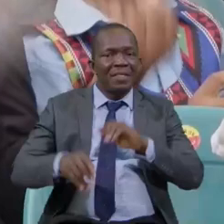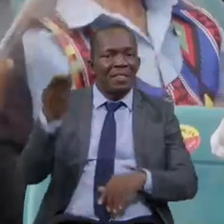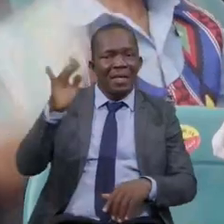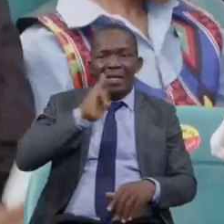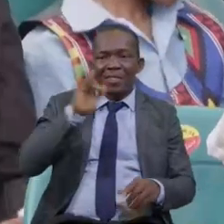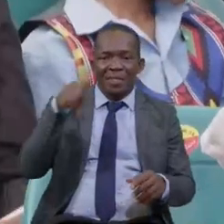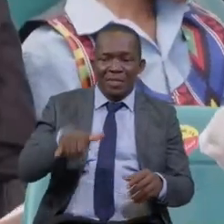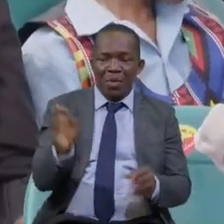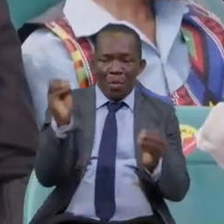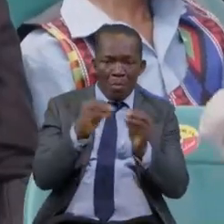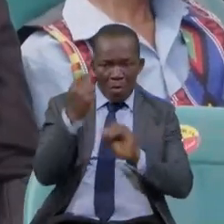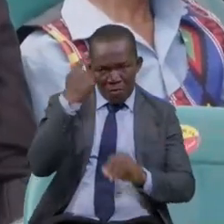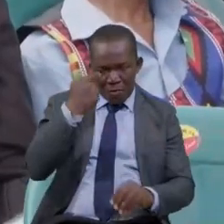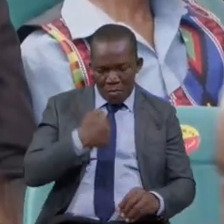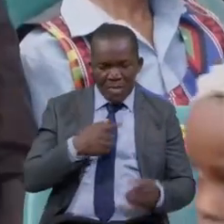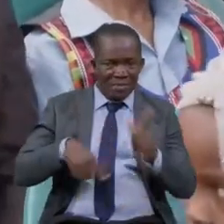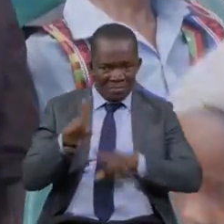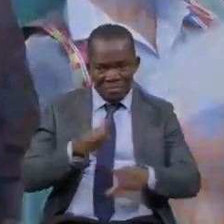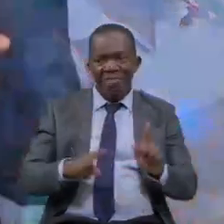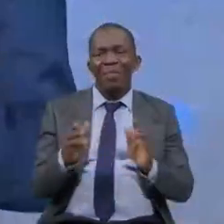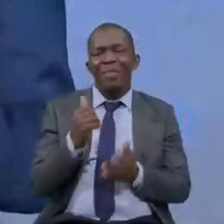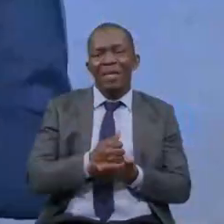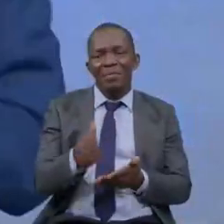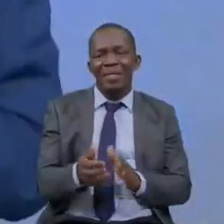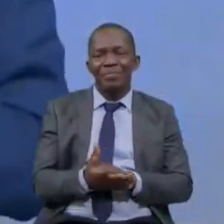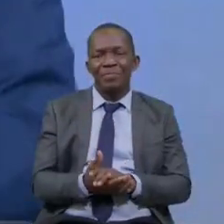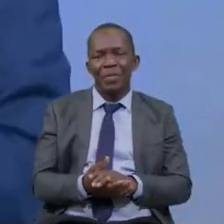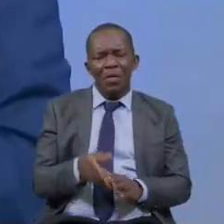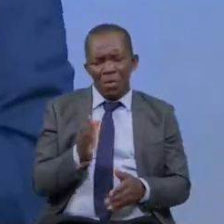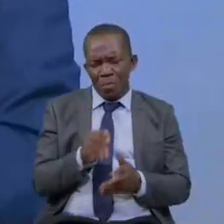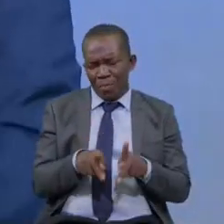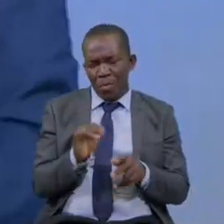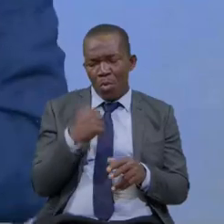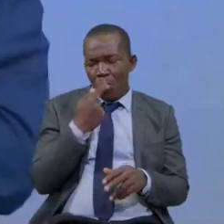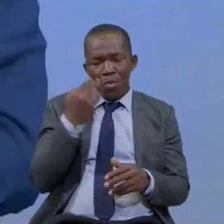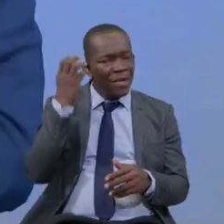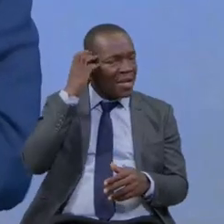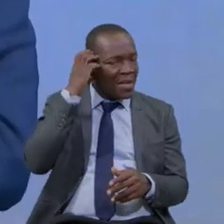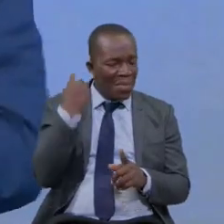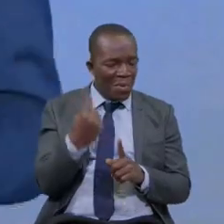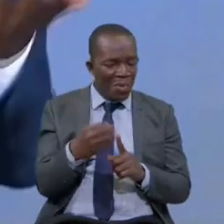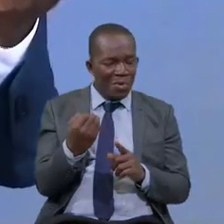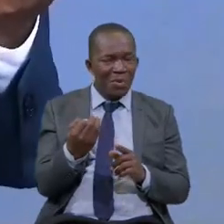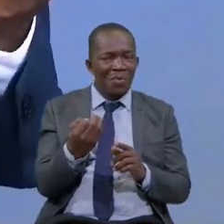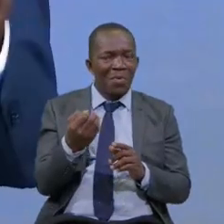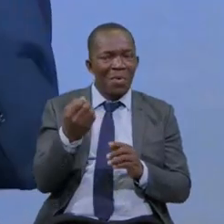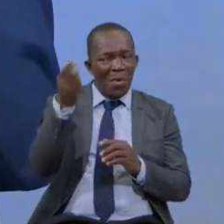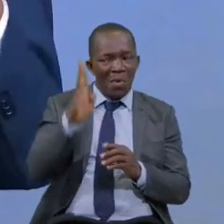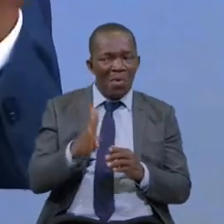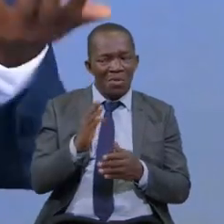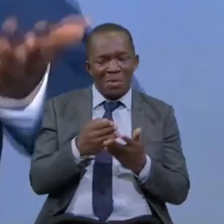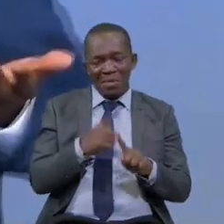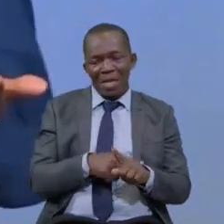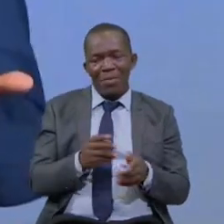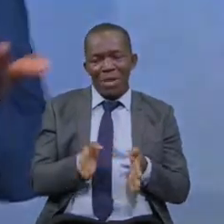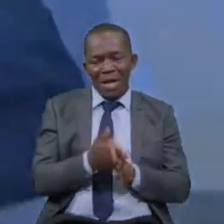Ces gens-là qui écoutent la parole de Dieu et après on dit lève-toi et prie. Ils retournent à la maison. Ils ne pensent pas quelque